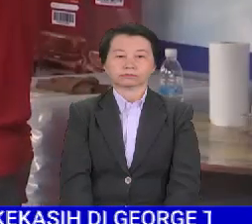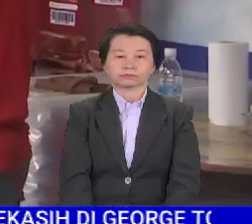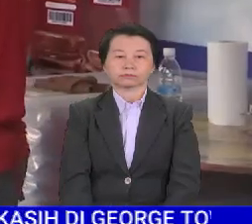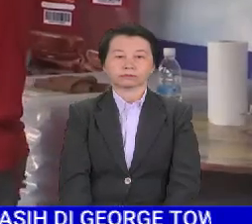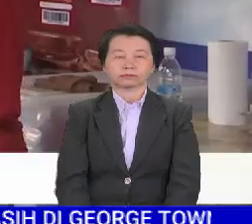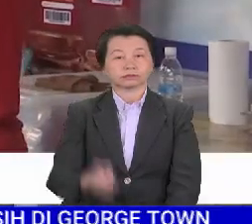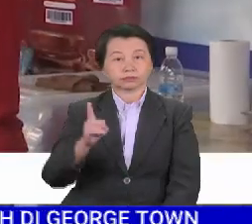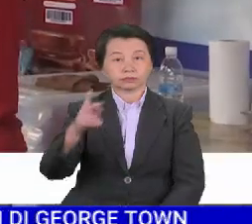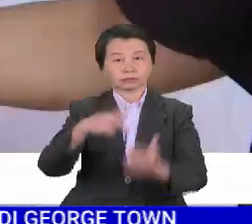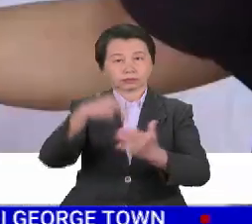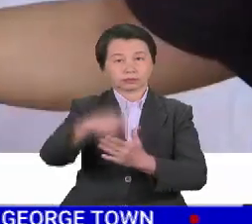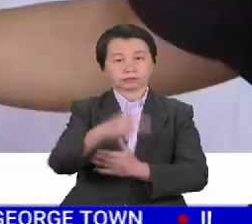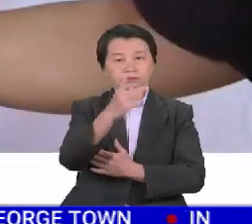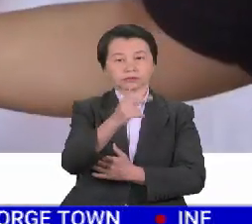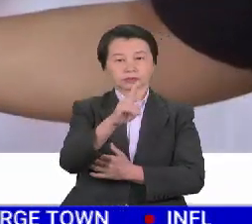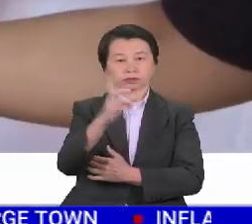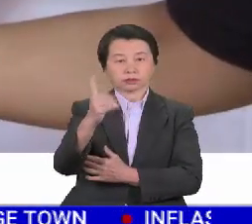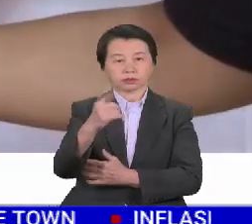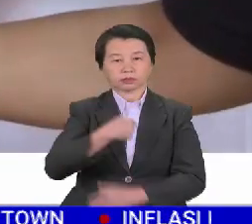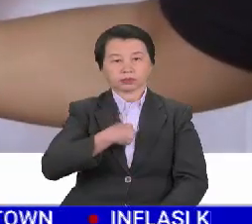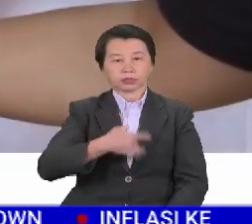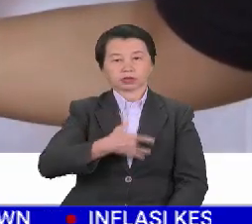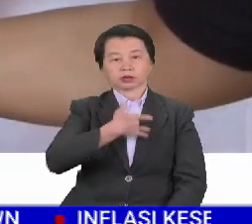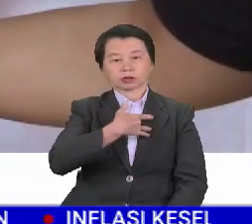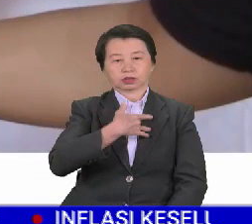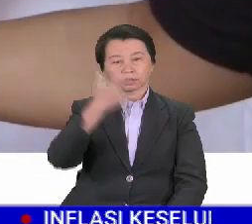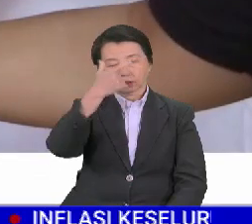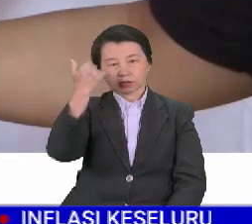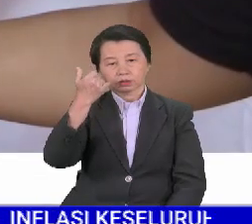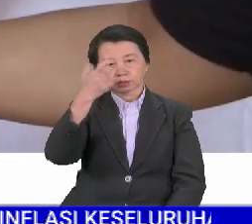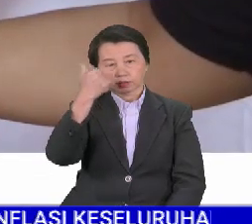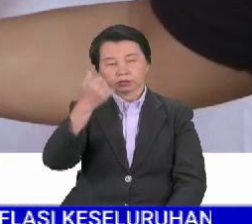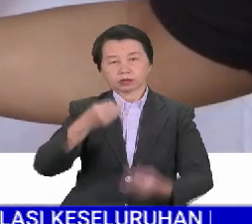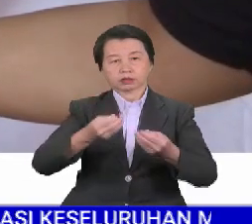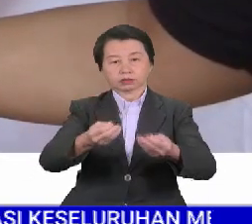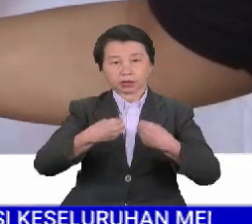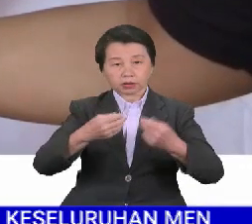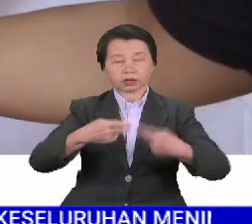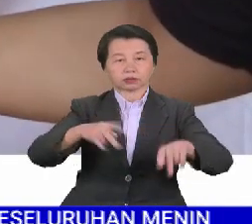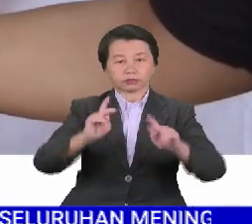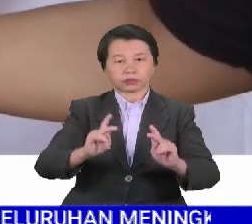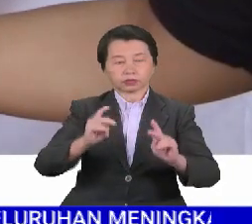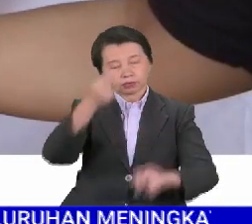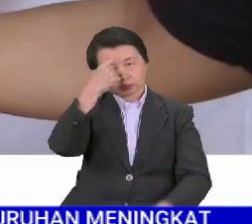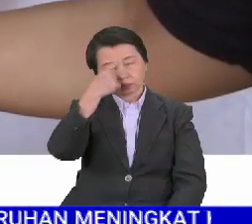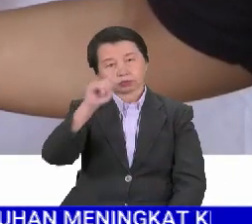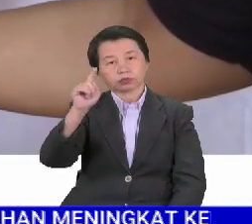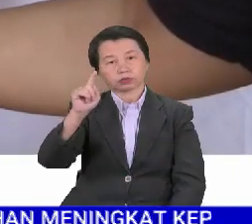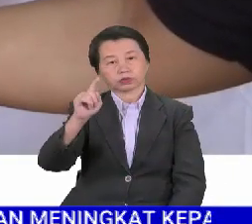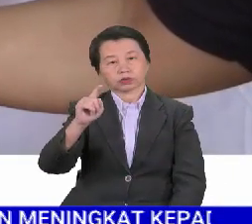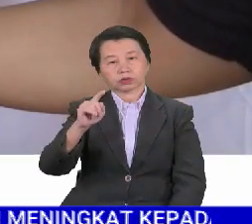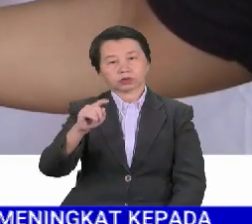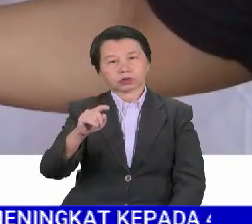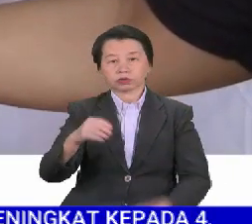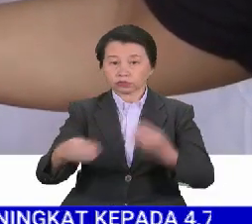Positif mengenai program itu. Saya rasa bersyukurlah kerana bagi peluang untuk buat